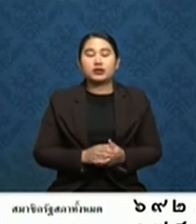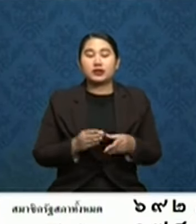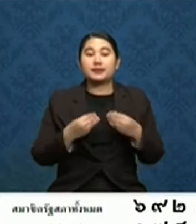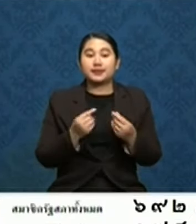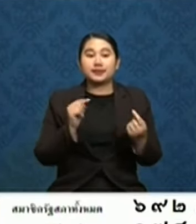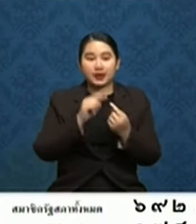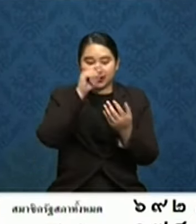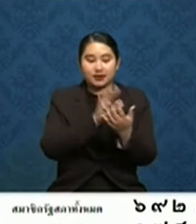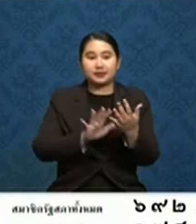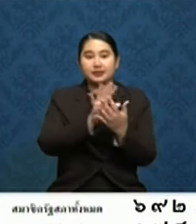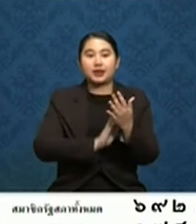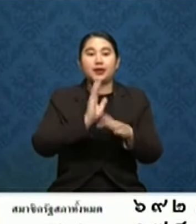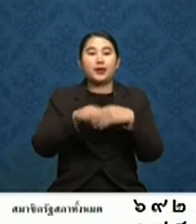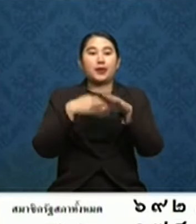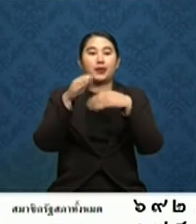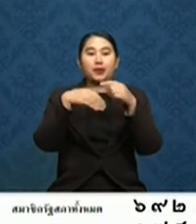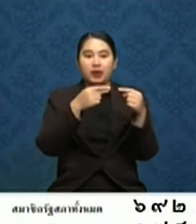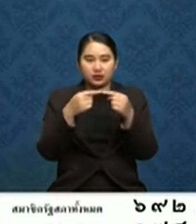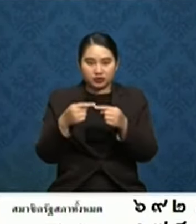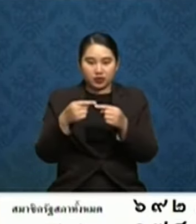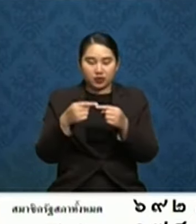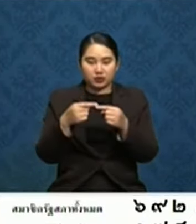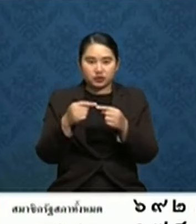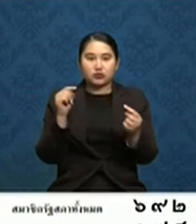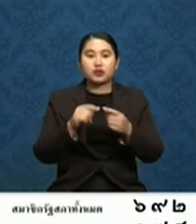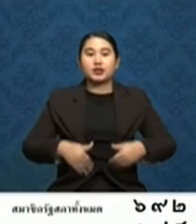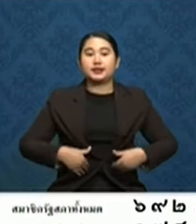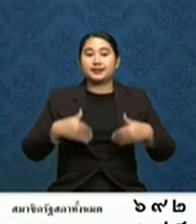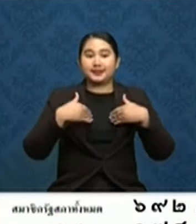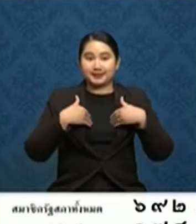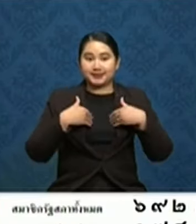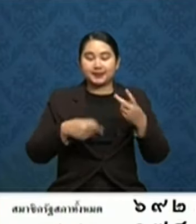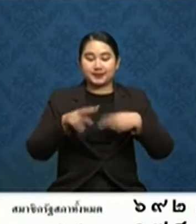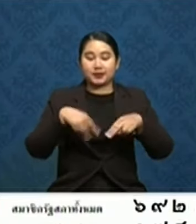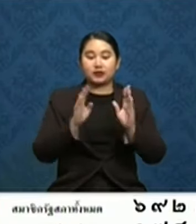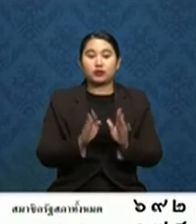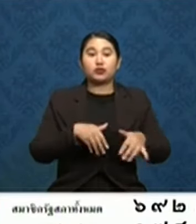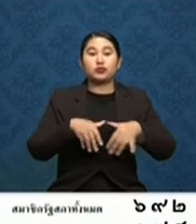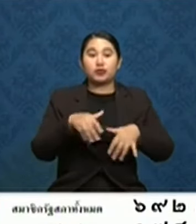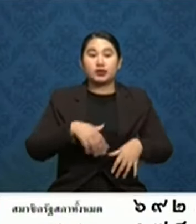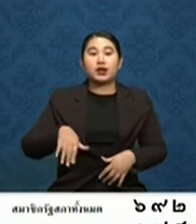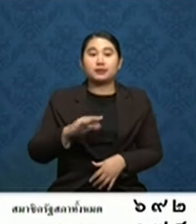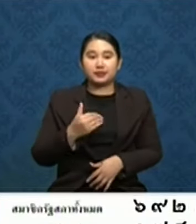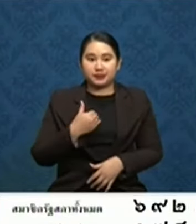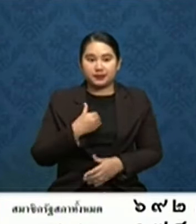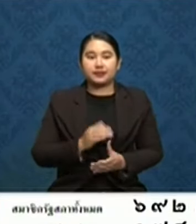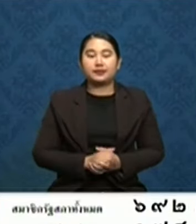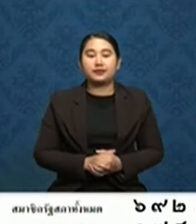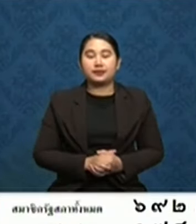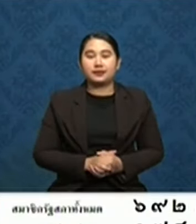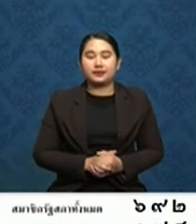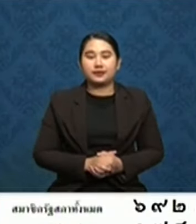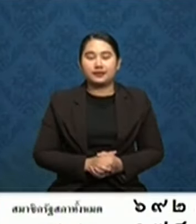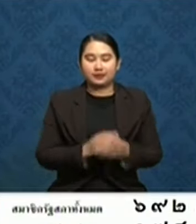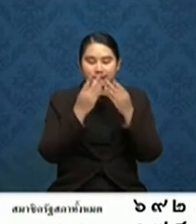ำให้ประเทศไทยได้ก้าวสู่การยกระดับคุณภาพชีวิตและการดูแลพี่น้องประชาชนท่านประธานครับ